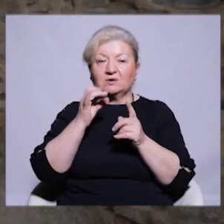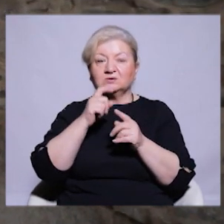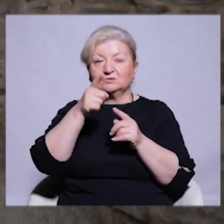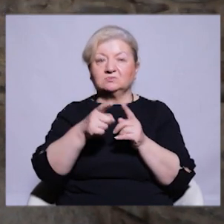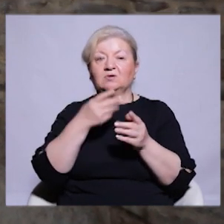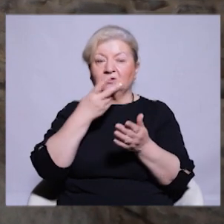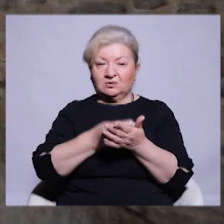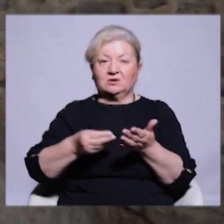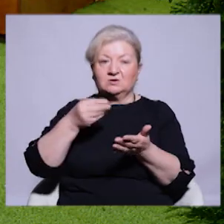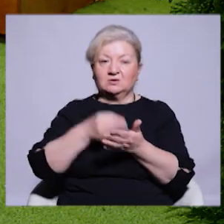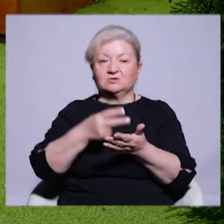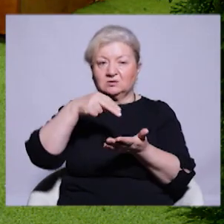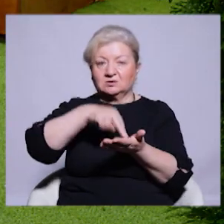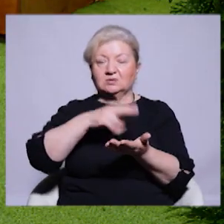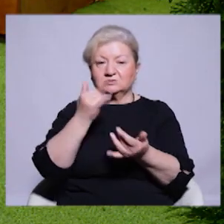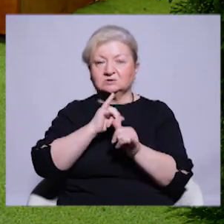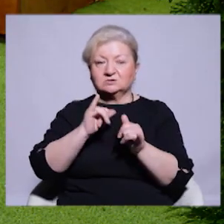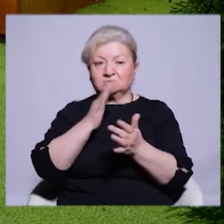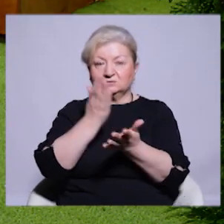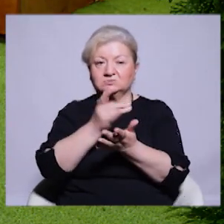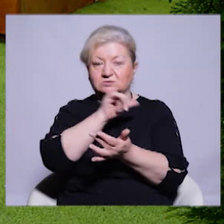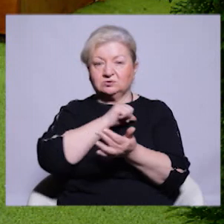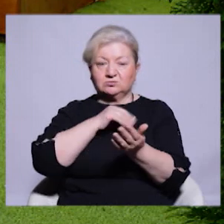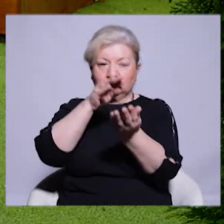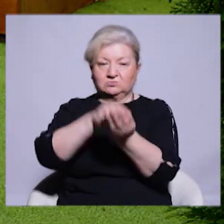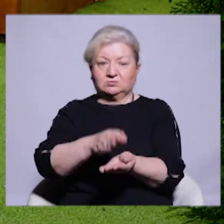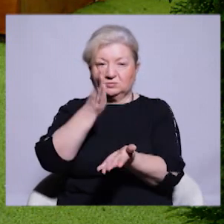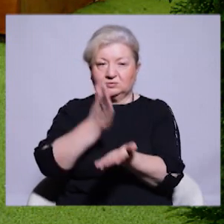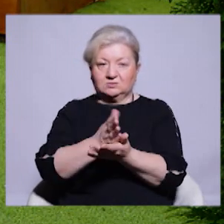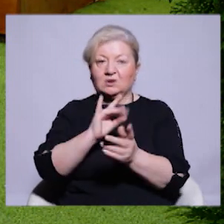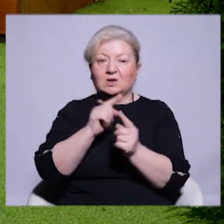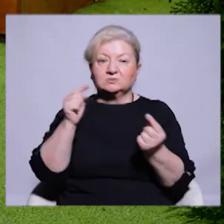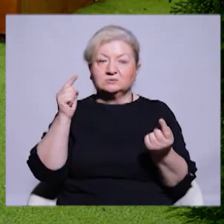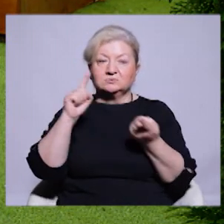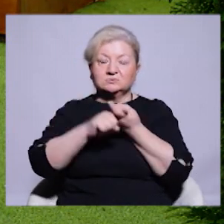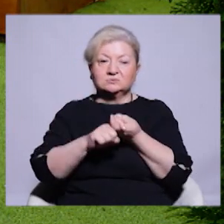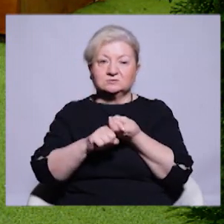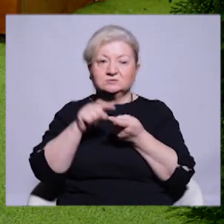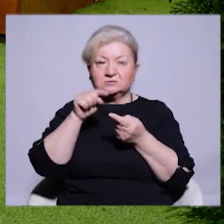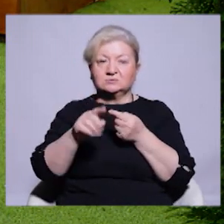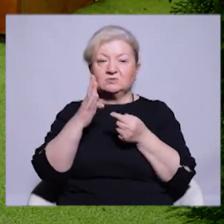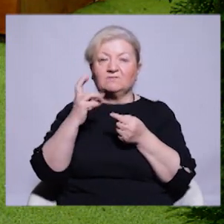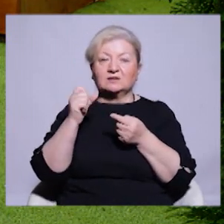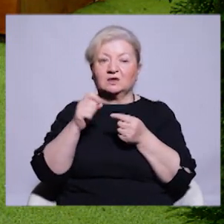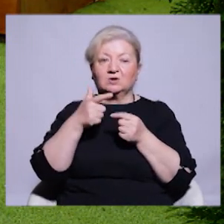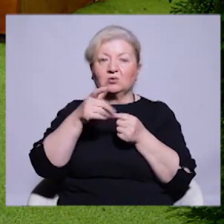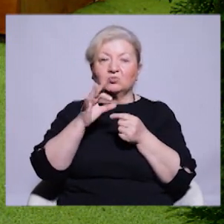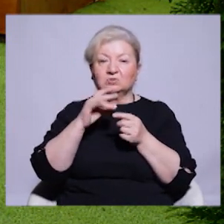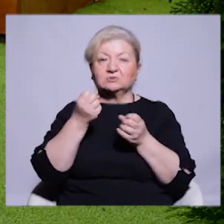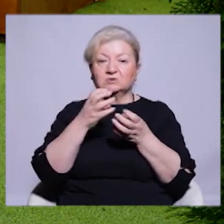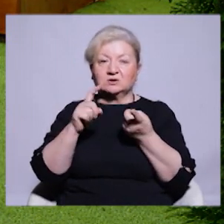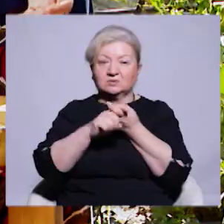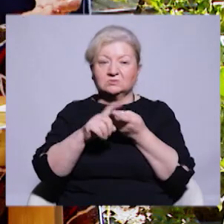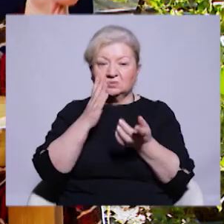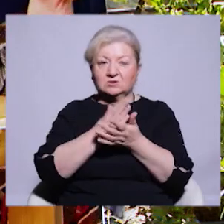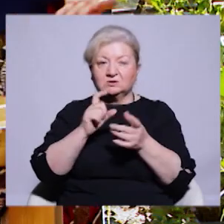აშენებული ეკლესია ისევ დგას, სადაც იგი არის დაკრძალული. ეხლა რაც შეეხება ბავშვებო ვახტანგ გორგასალთან დაკავშირებით,